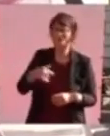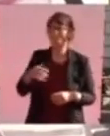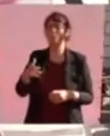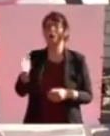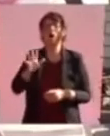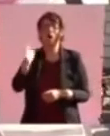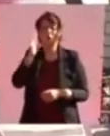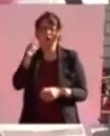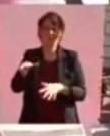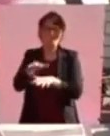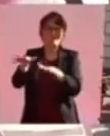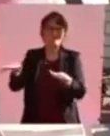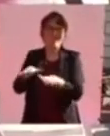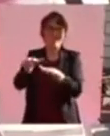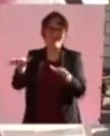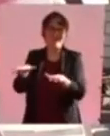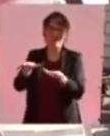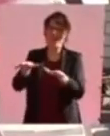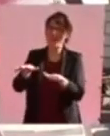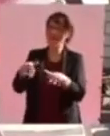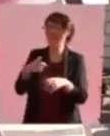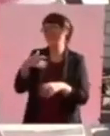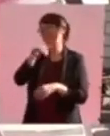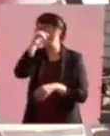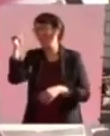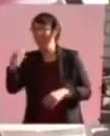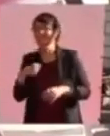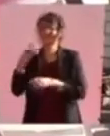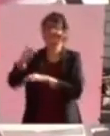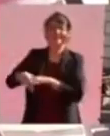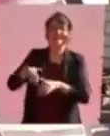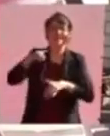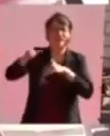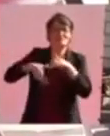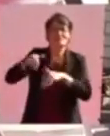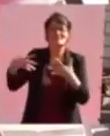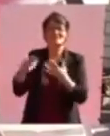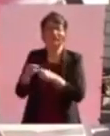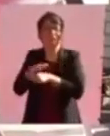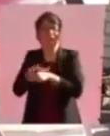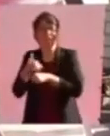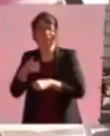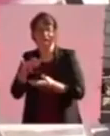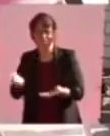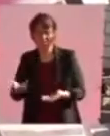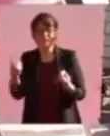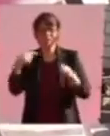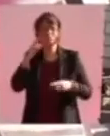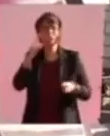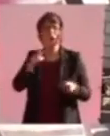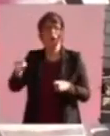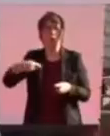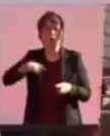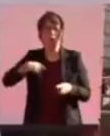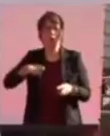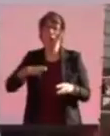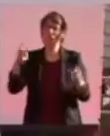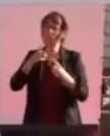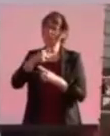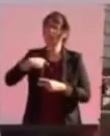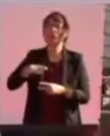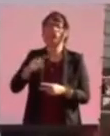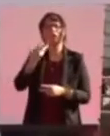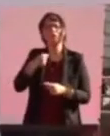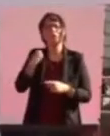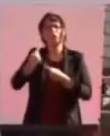con i nostri figli compagnie famiglie e voglio continuare a vivere in questo paese dai mille problemi